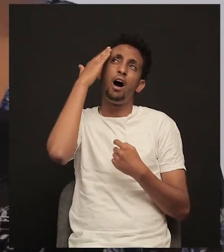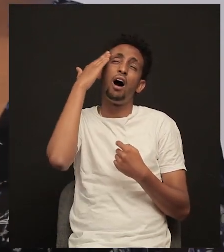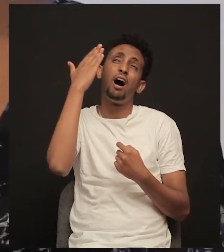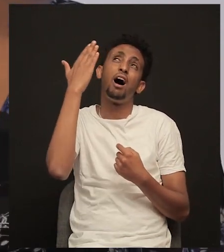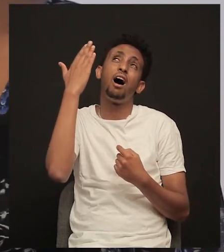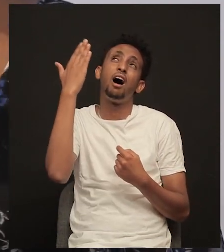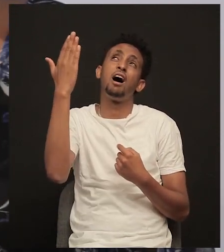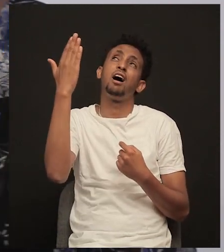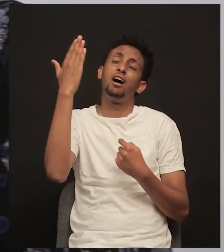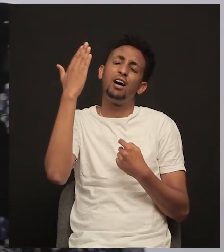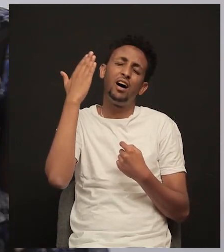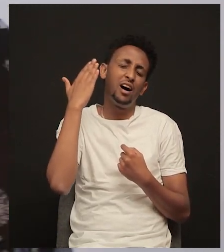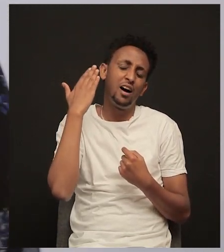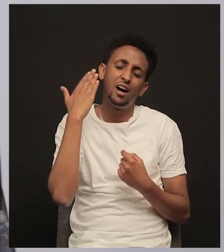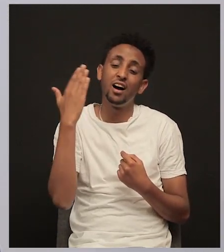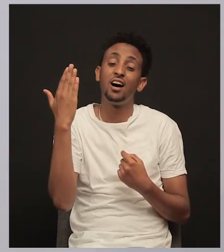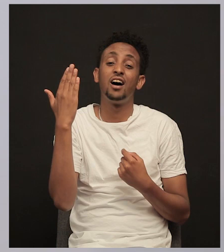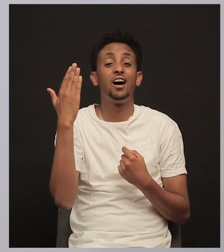የውስጤን